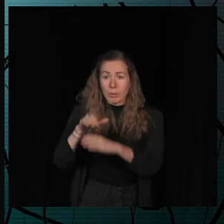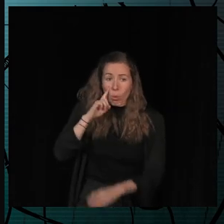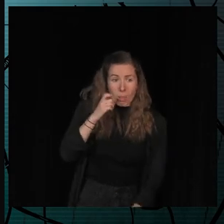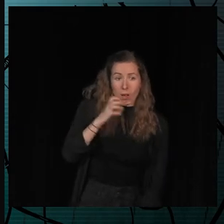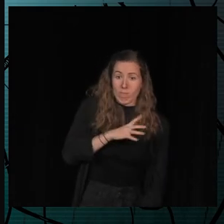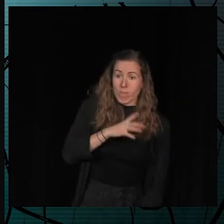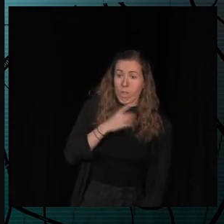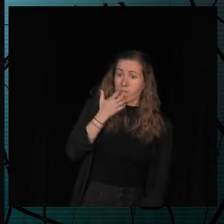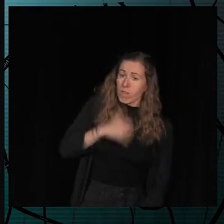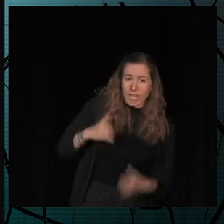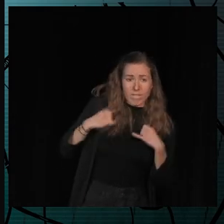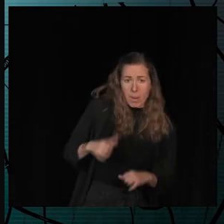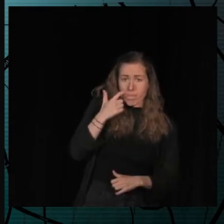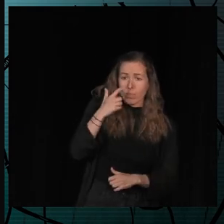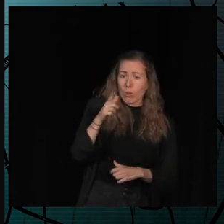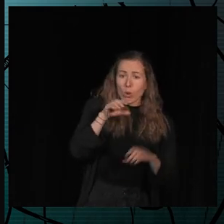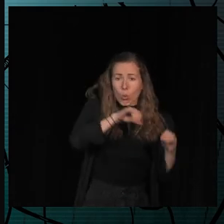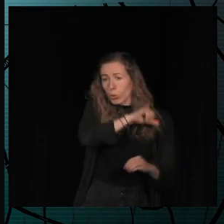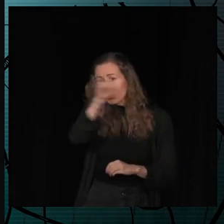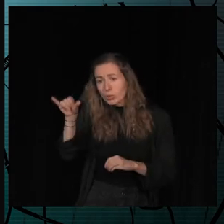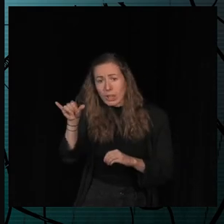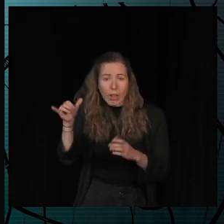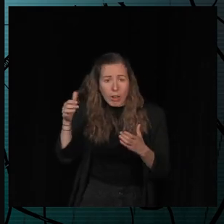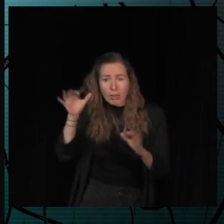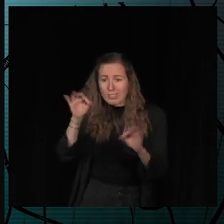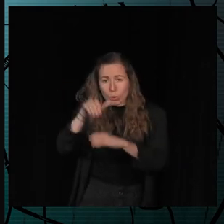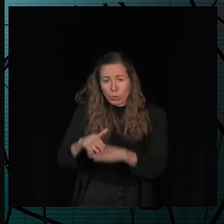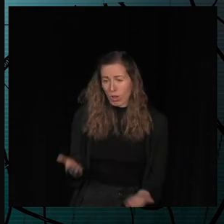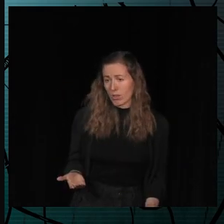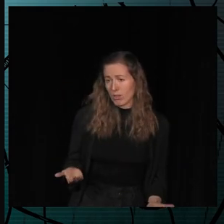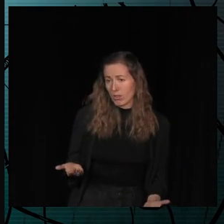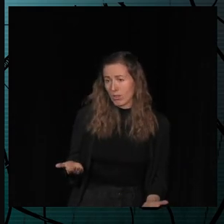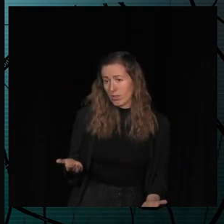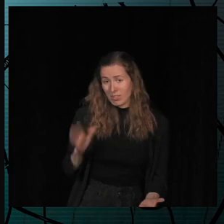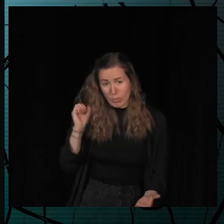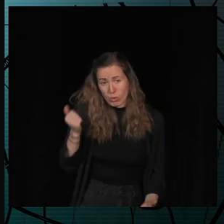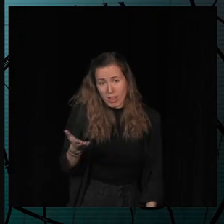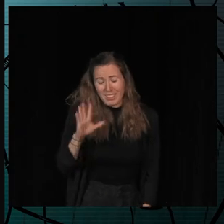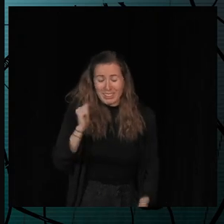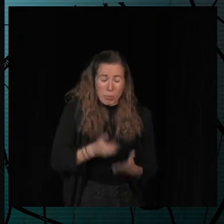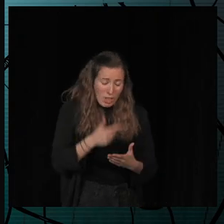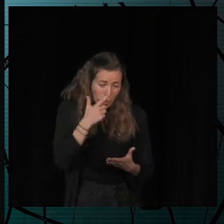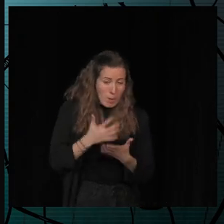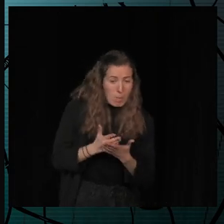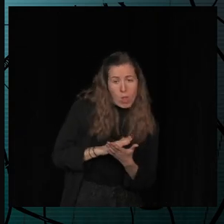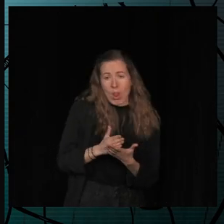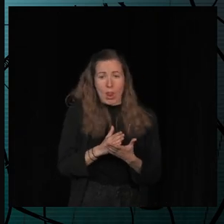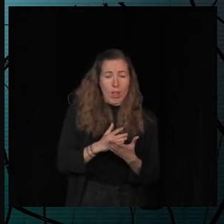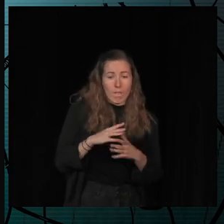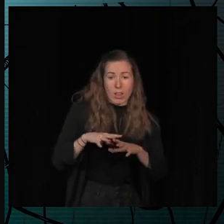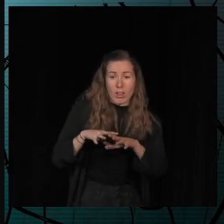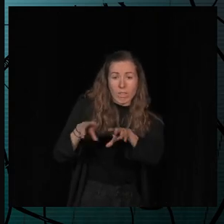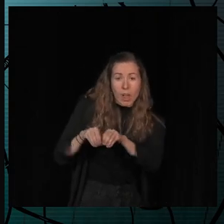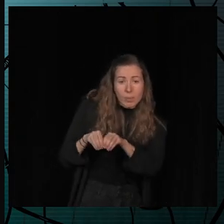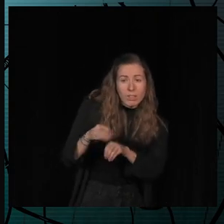22h quoi euh donc ça me pose toujours question moi dans mon accompagnement thérapeutique aussi de des familles et des gamins c'est de